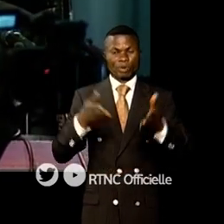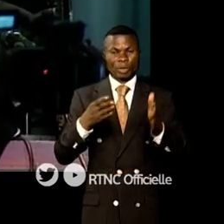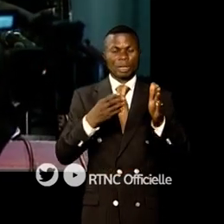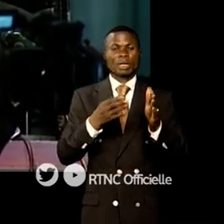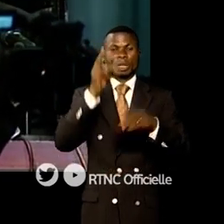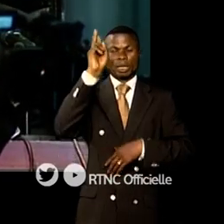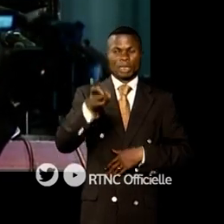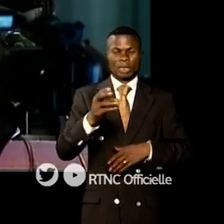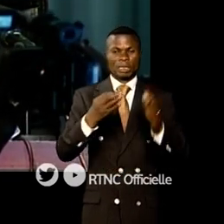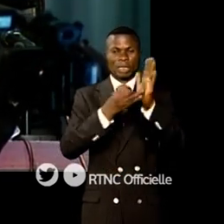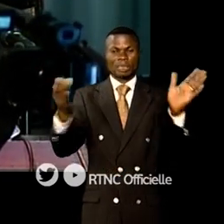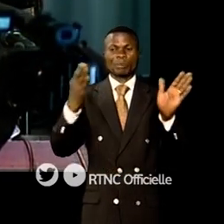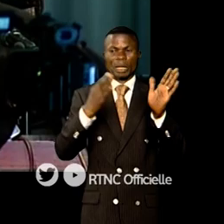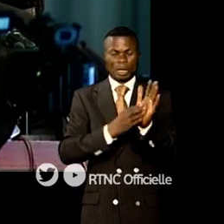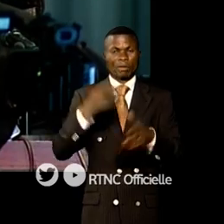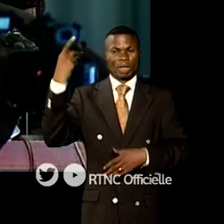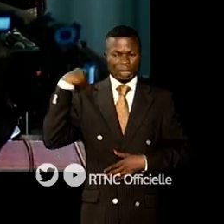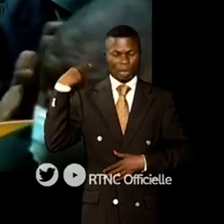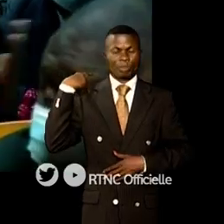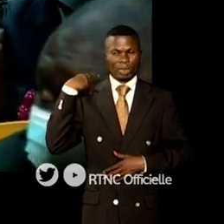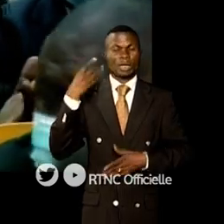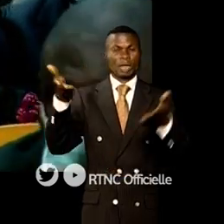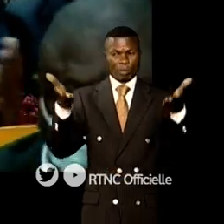279 députés